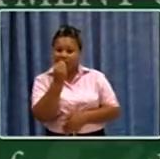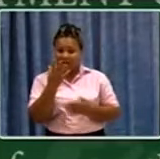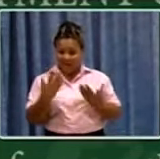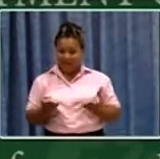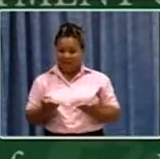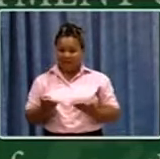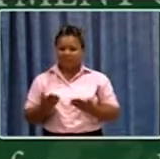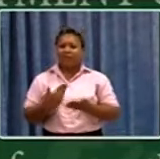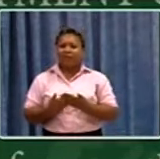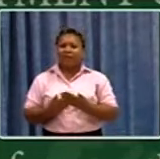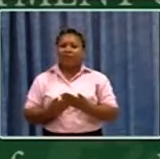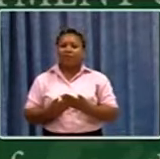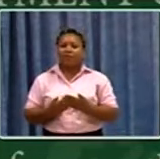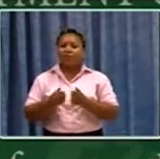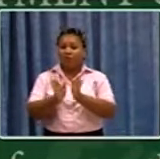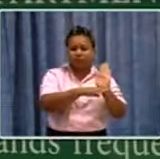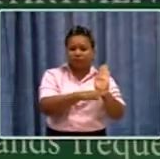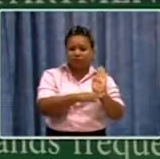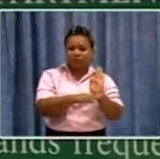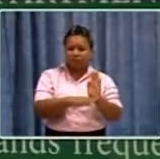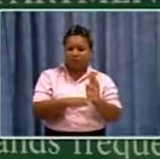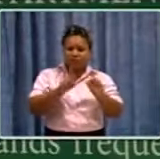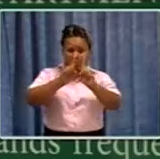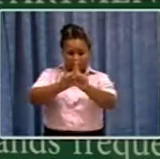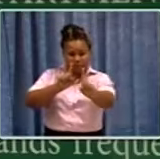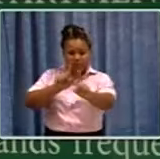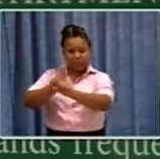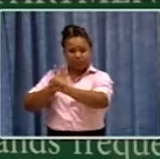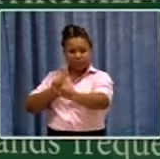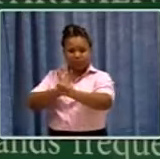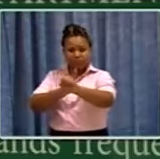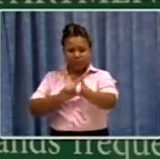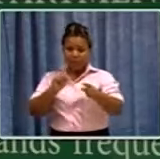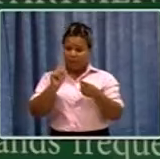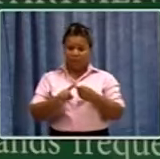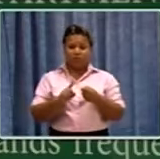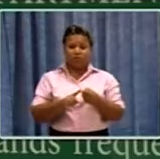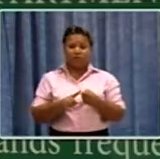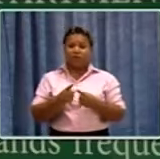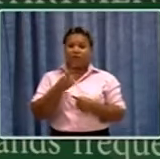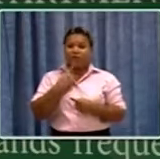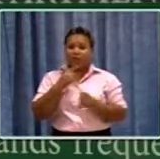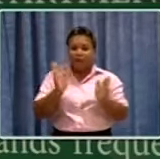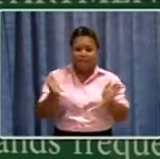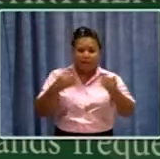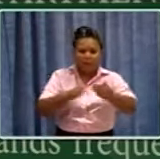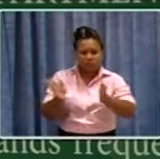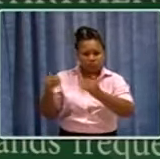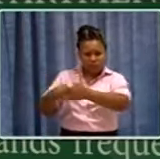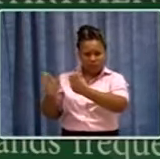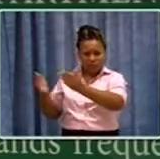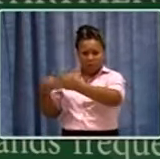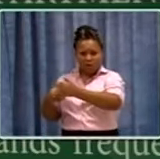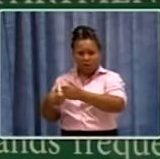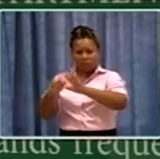adéquat, il va avoir une permission pour lui opérer. Si un endroit de travail, il part, il vient justement travailler, un lot d'un pick-up, il n'est pas paré pour mettre